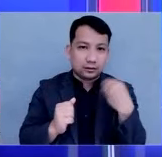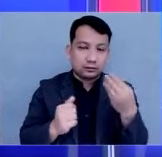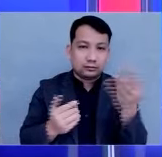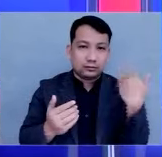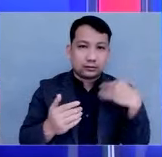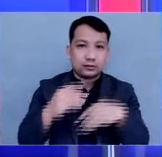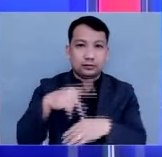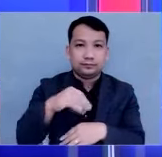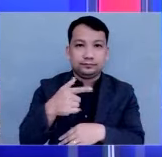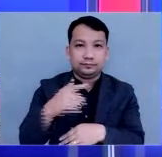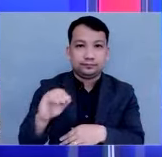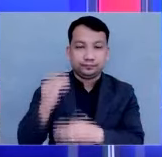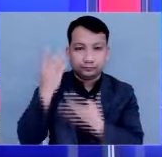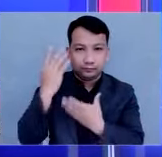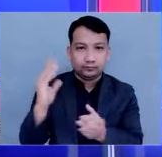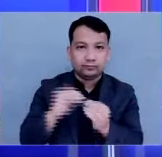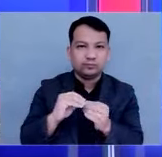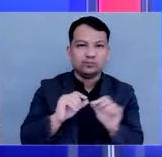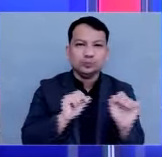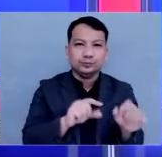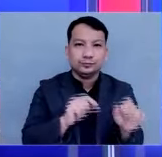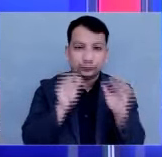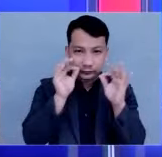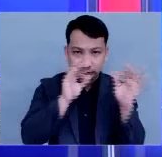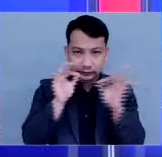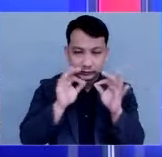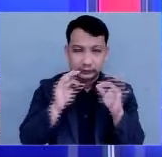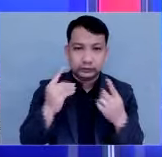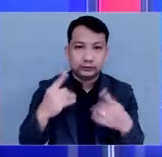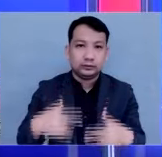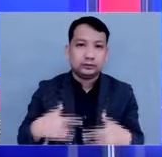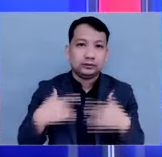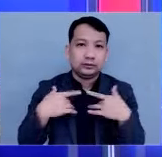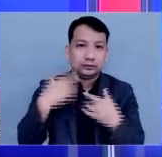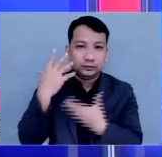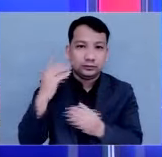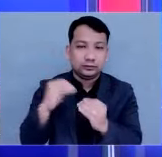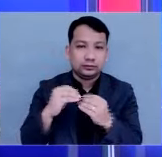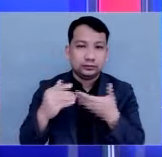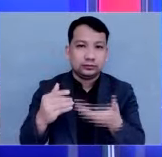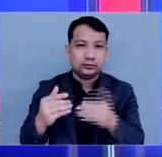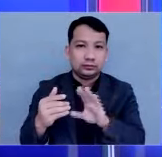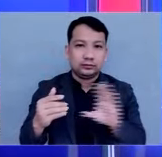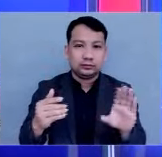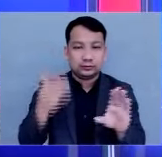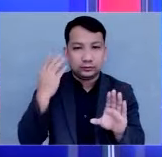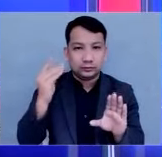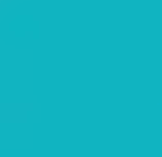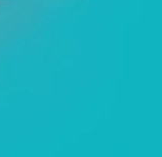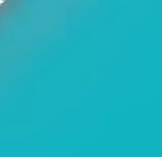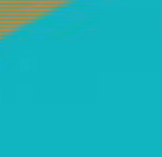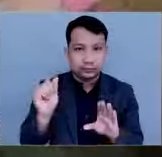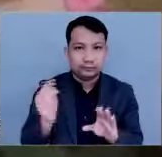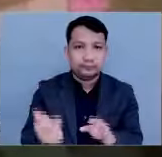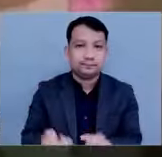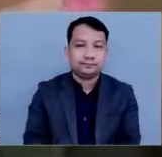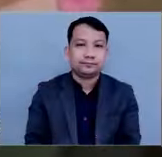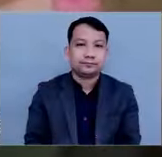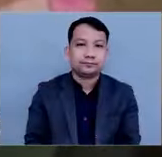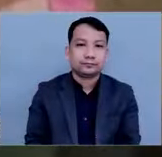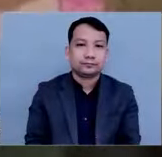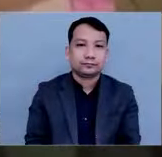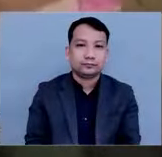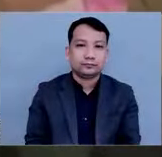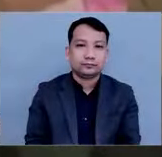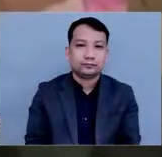pogo worker daw na pagtutulak ng droga na ang naging racket. Nasa frontline ng balitang yan, si Dave Abuel. You are arrested